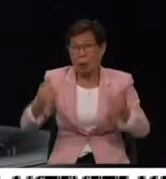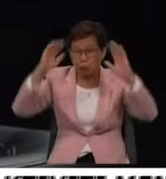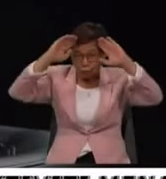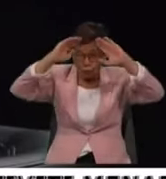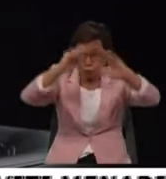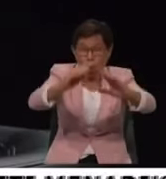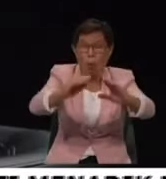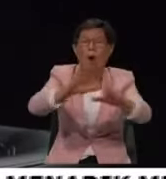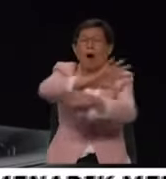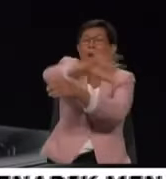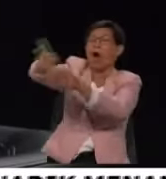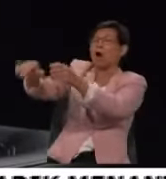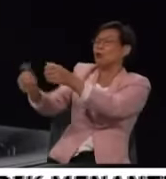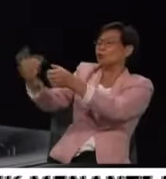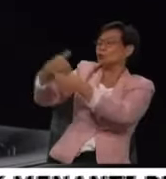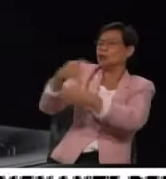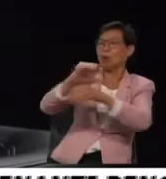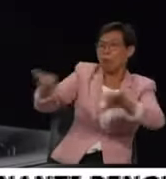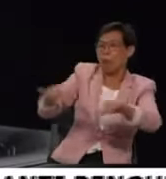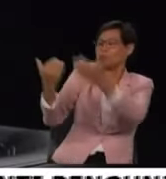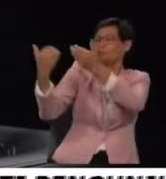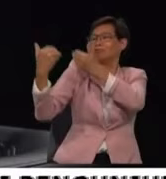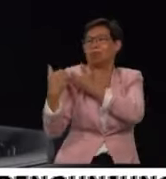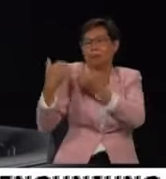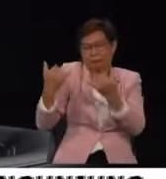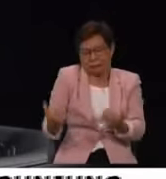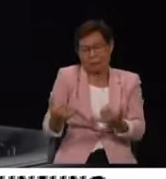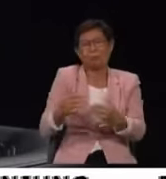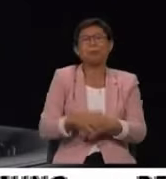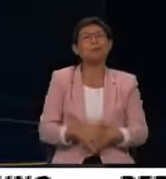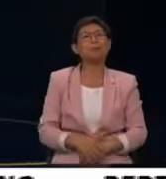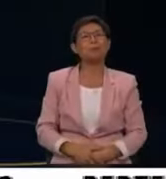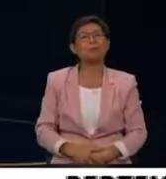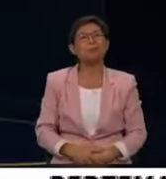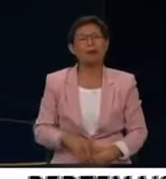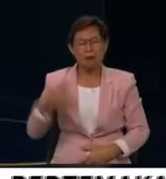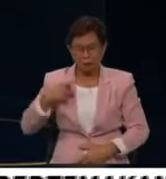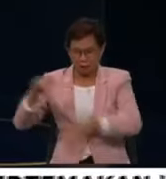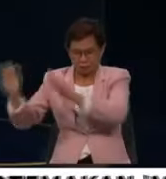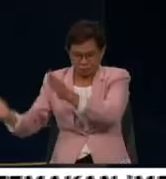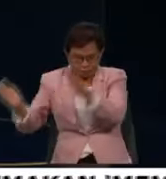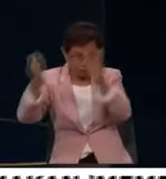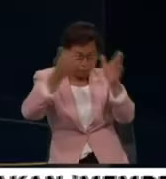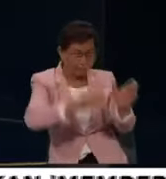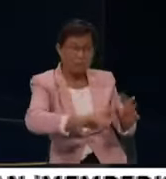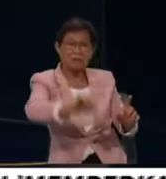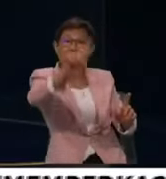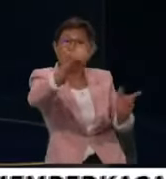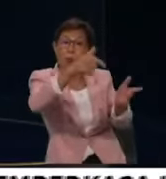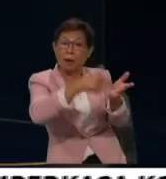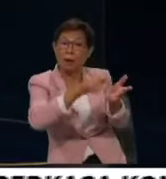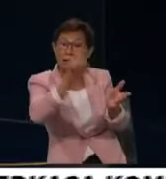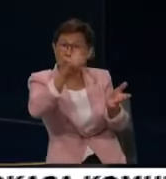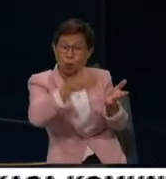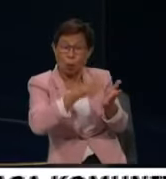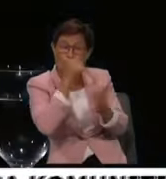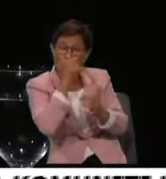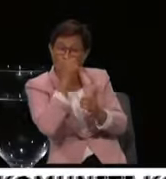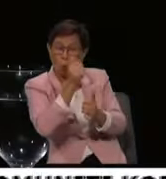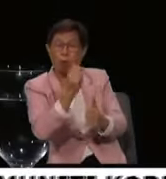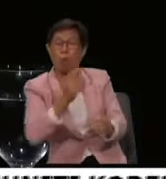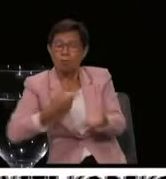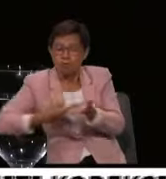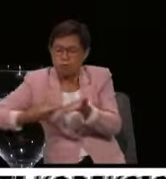dan kondisi untuk melaksanakan tanggungjawab. Hmm. Okey. Baik. Aa kita beralih kepada satu lagi perkara yang aa saya kira agak menarik untuk